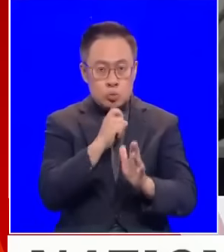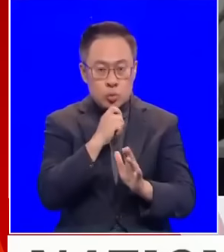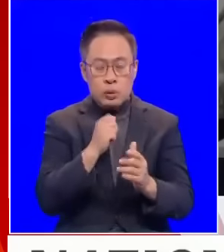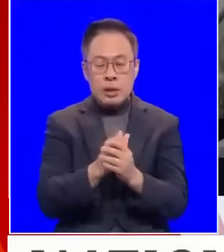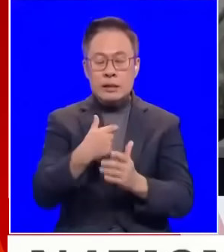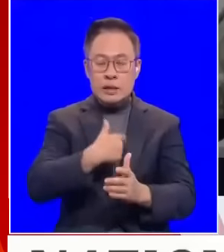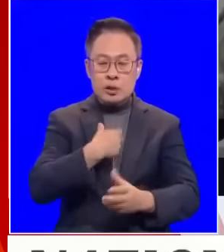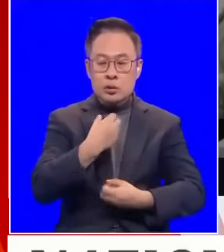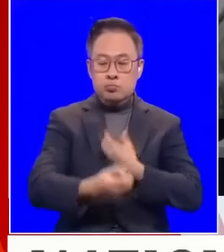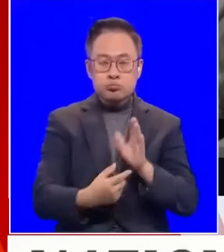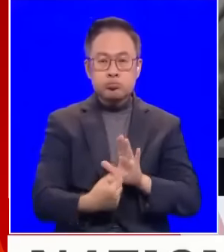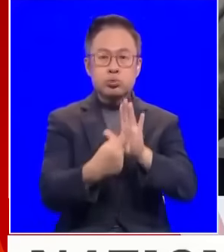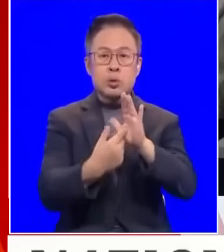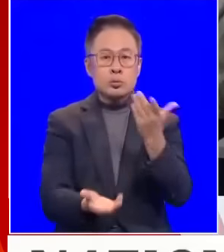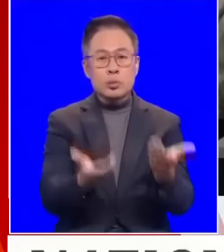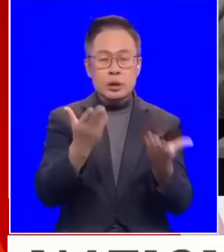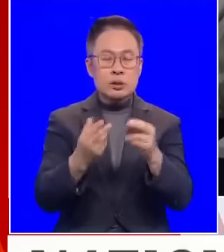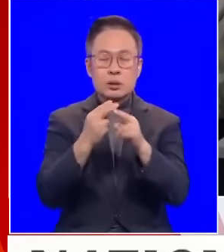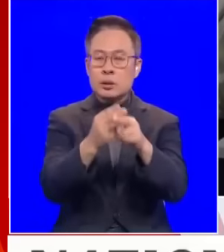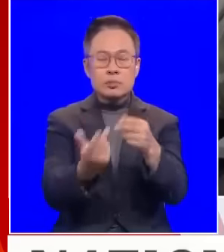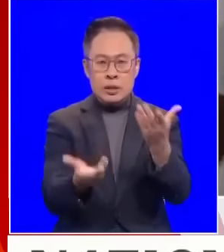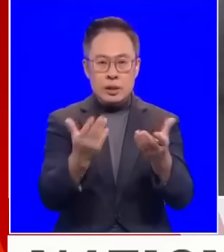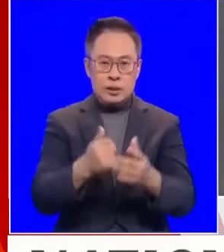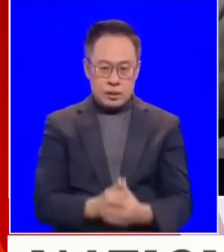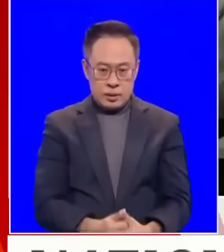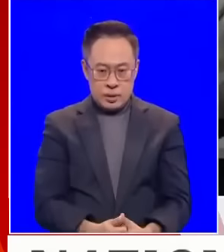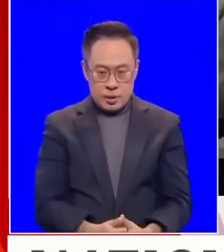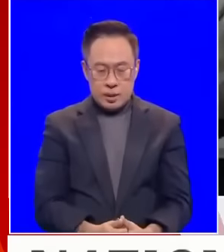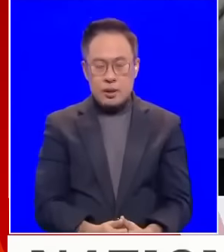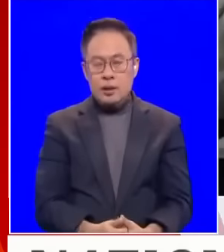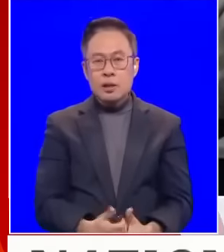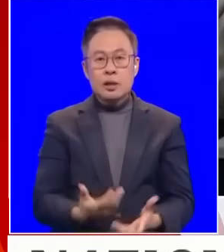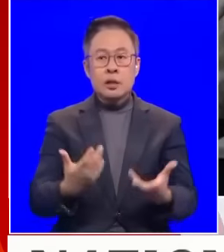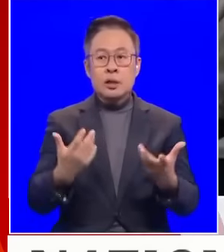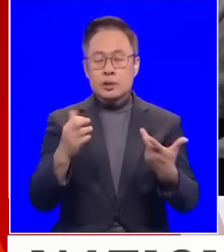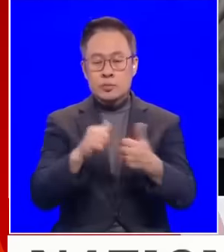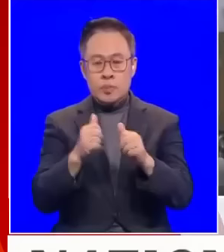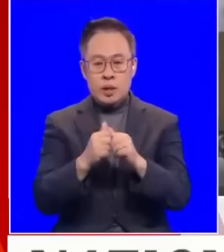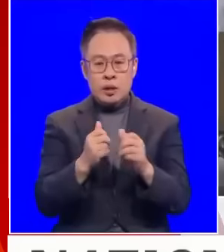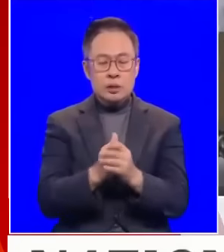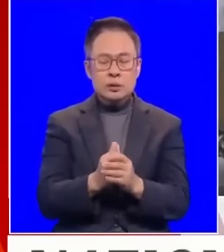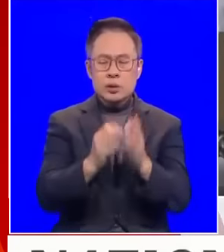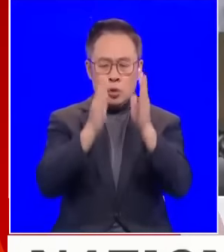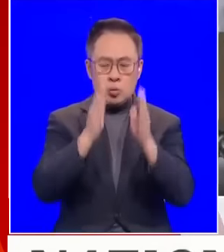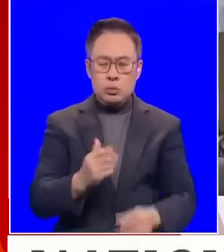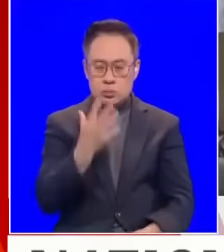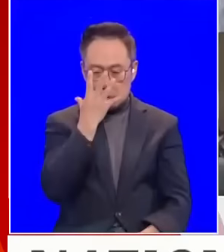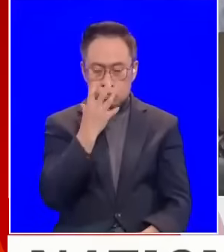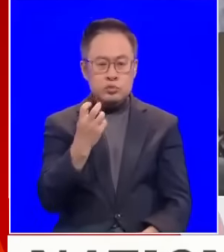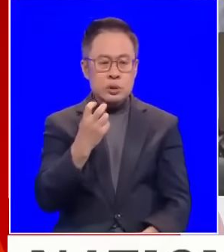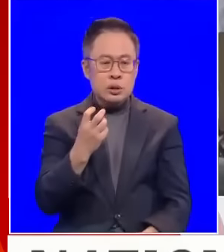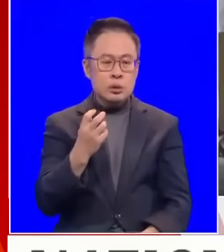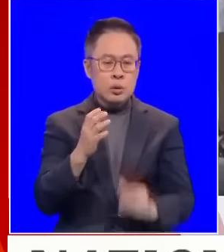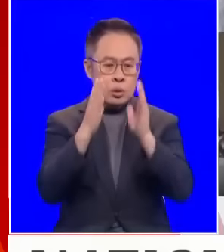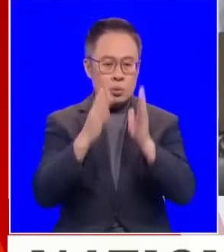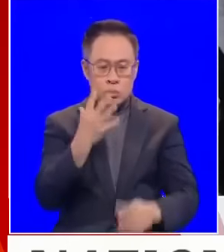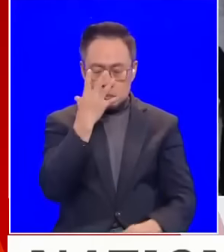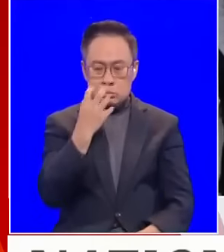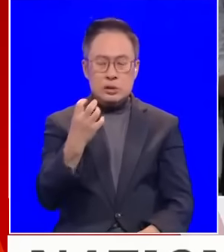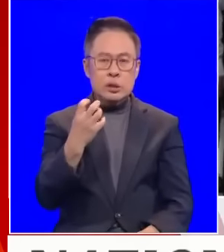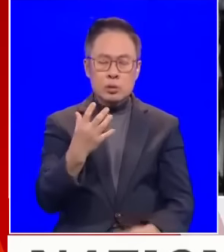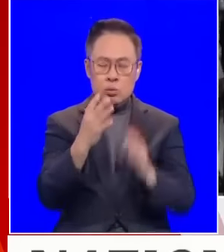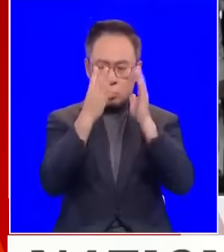าอีกฝ่ายหนึ่งก็สามารถที่จะมาร้องทุกข์กล่าวโทษในฐานะที่เป็นผู้เสียหายได้เช่นกันเป็นสิทธิ์ที่